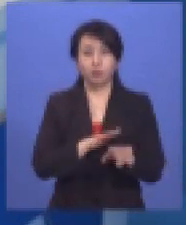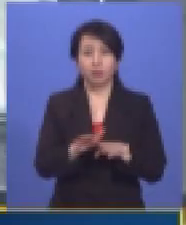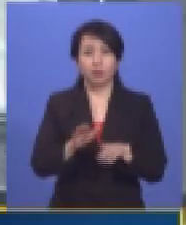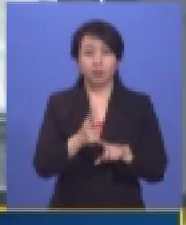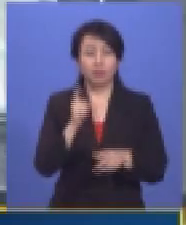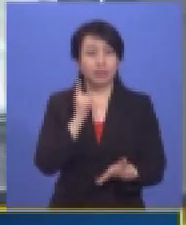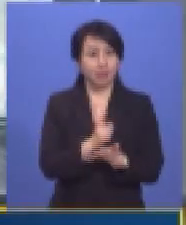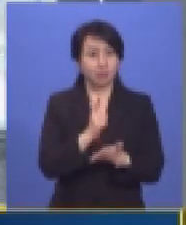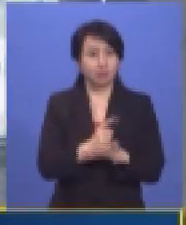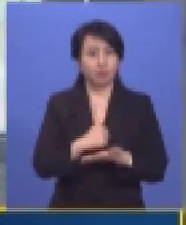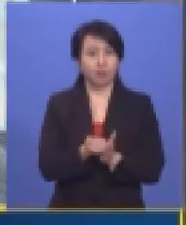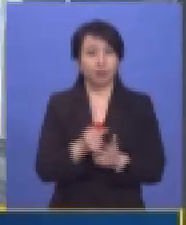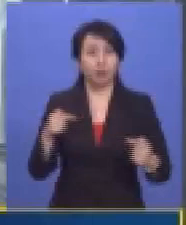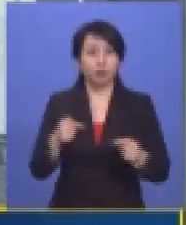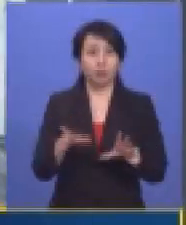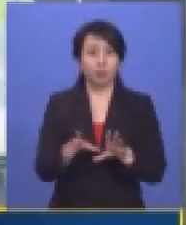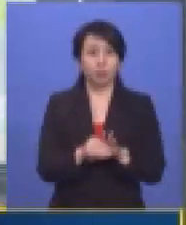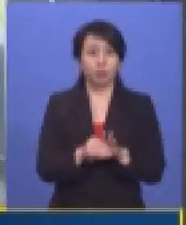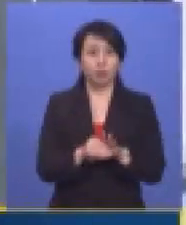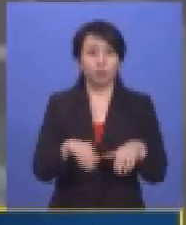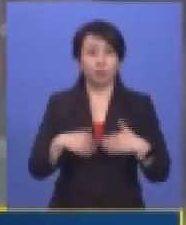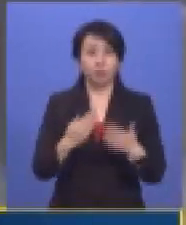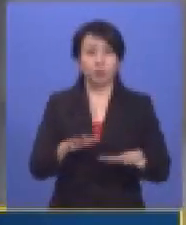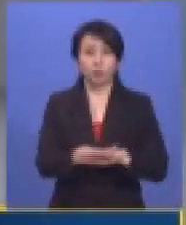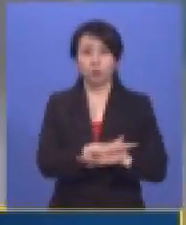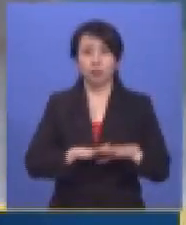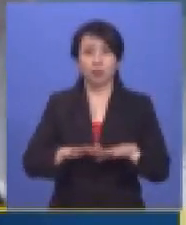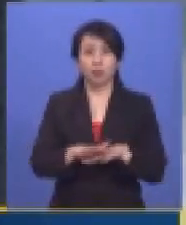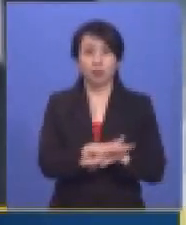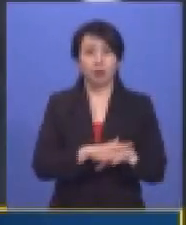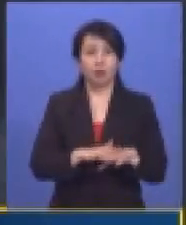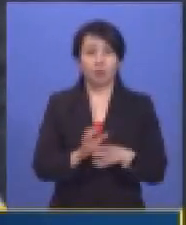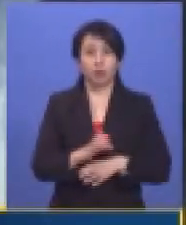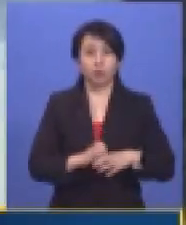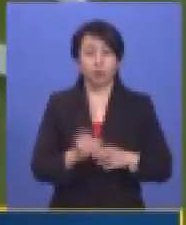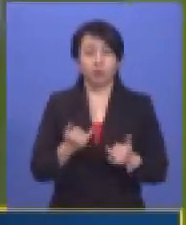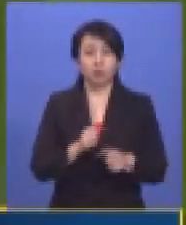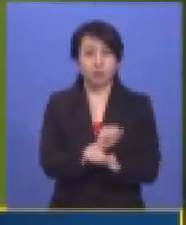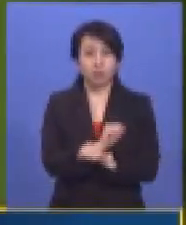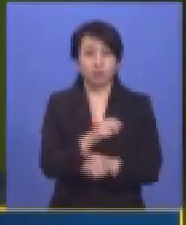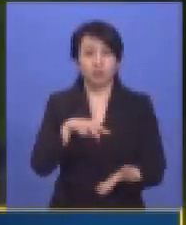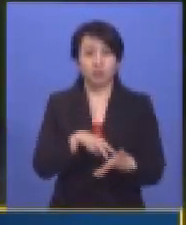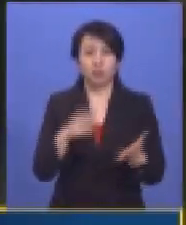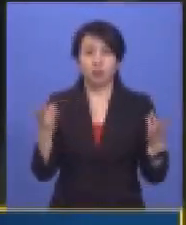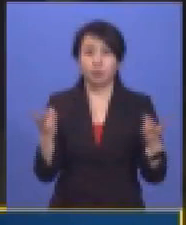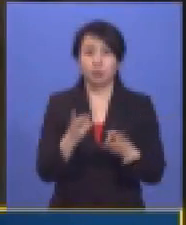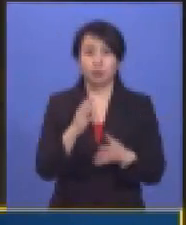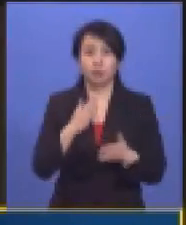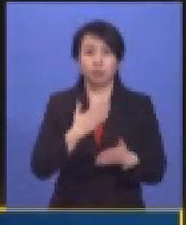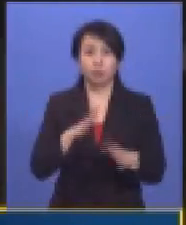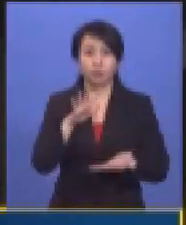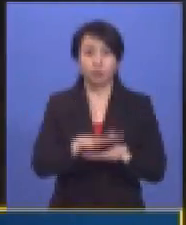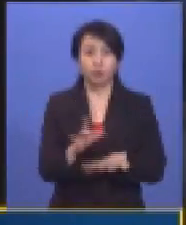данного требования принято антимонопольные меры по обеспечению населения продукции для сдерживания цен необходимо создать